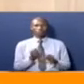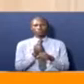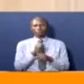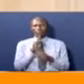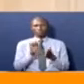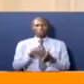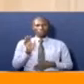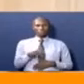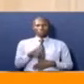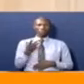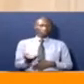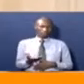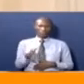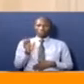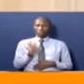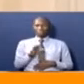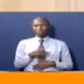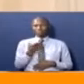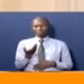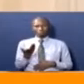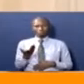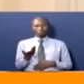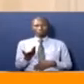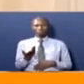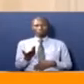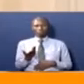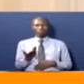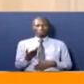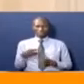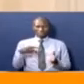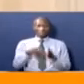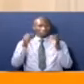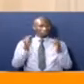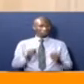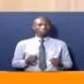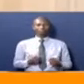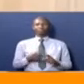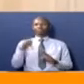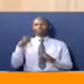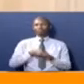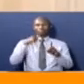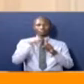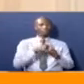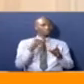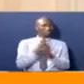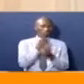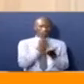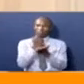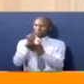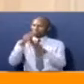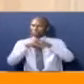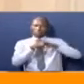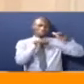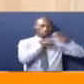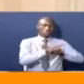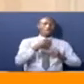iveti kana aka ni mauma ni maungama nimetia Ivila si Kivathukany'o na tuinanzia